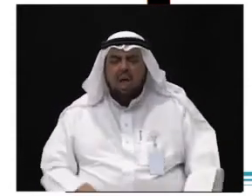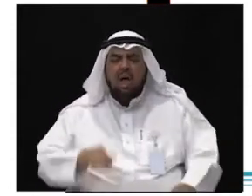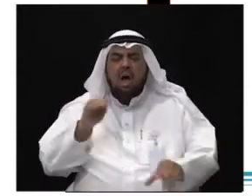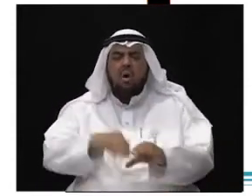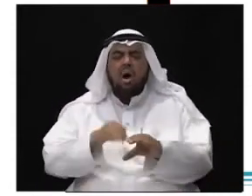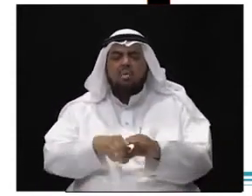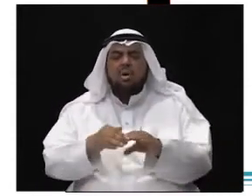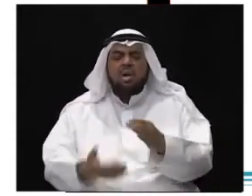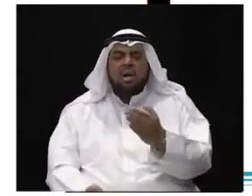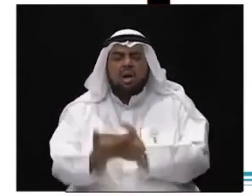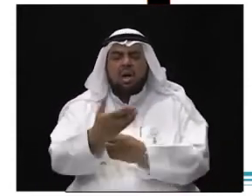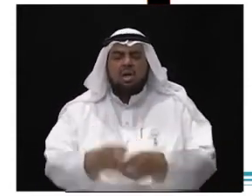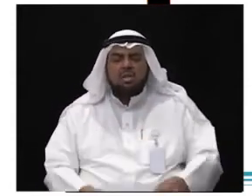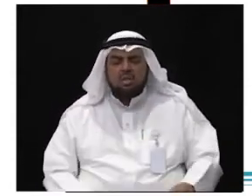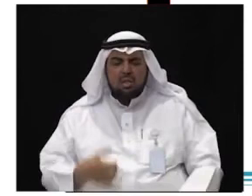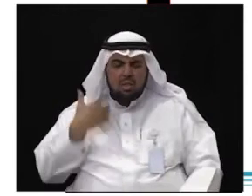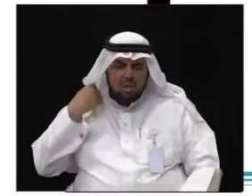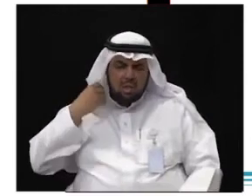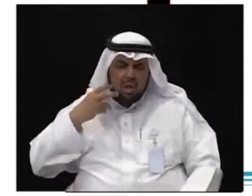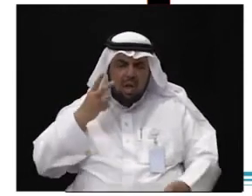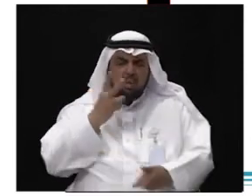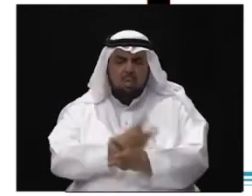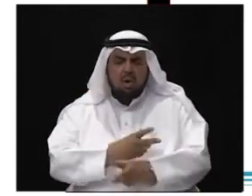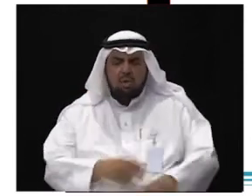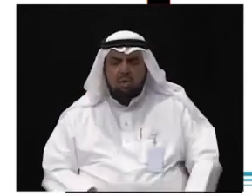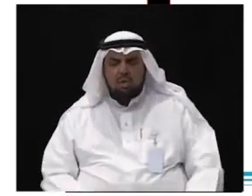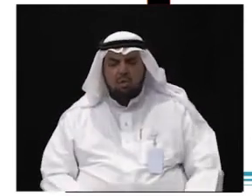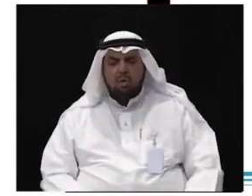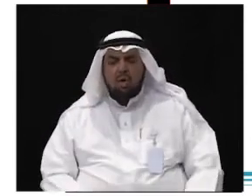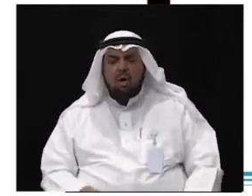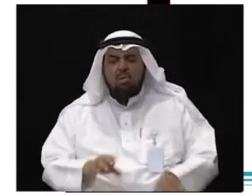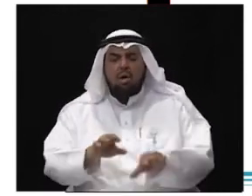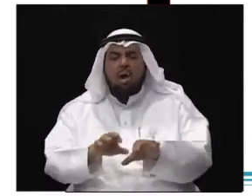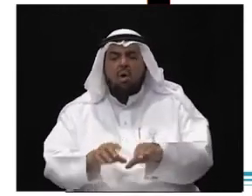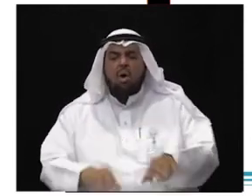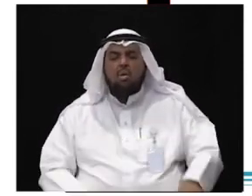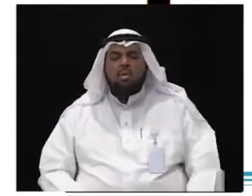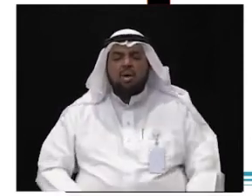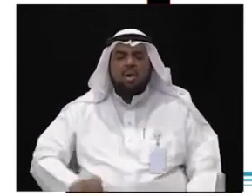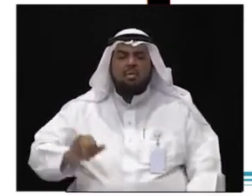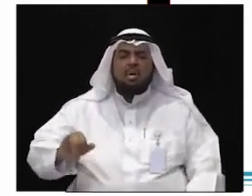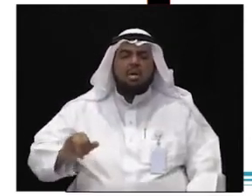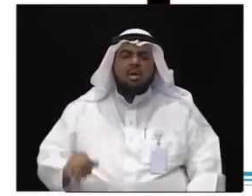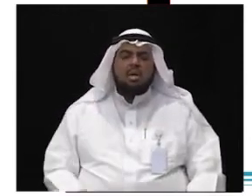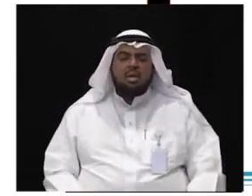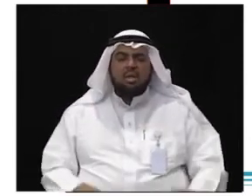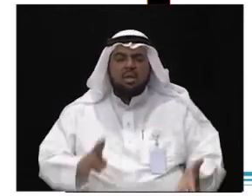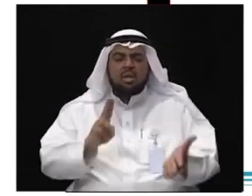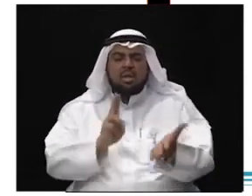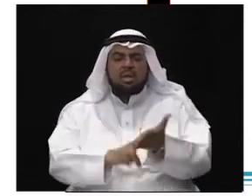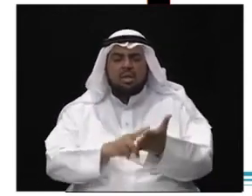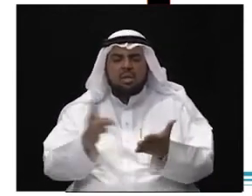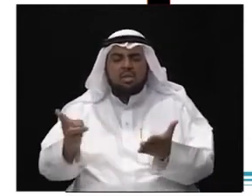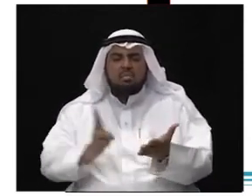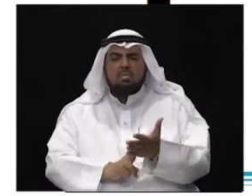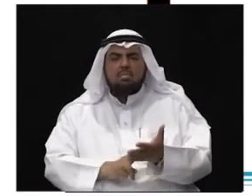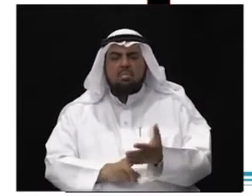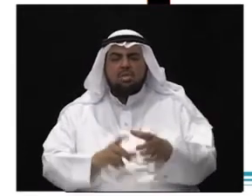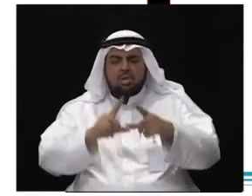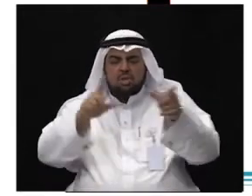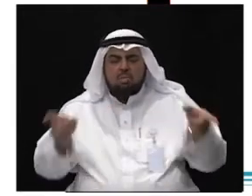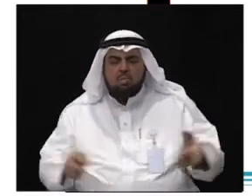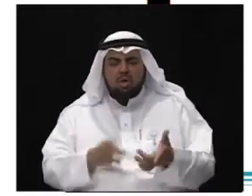المعلومات، وهو الأمر Message Box، ولكن أي الطرق التالية تعتبر الطريقة